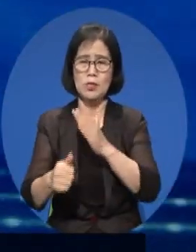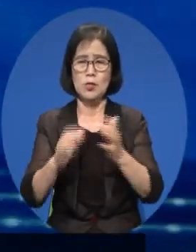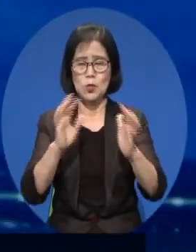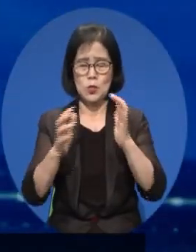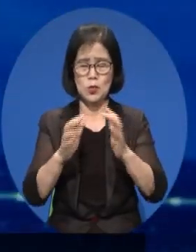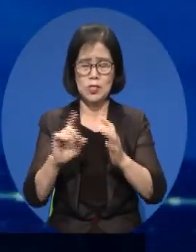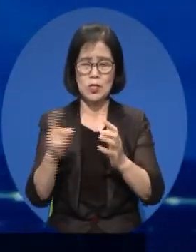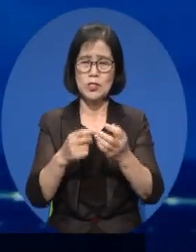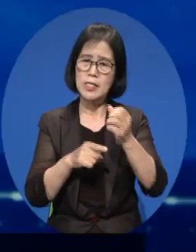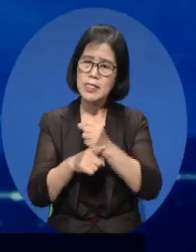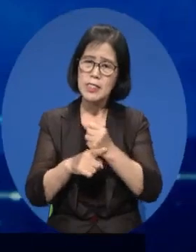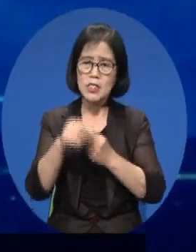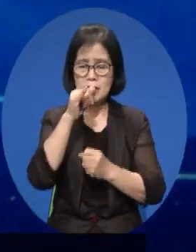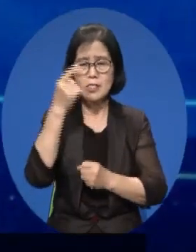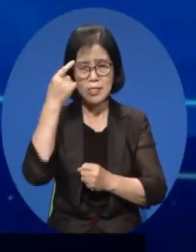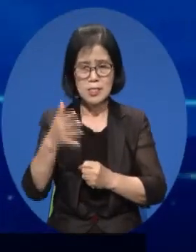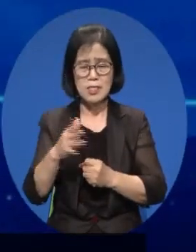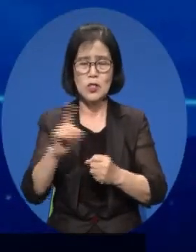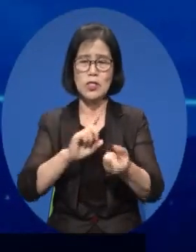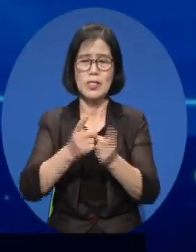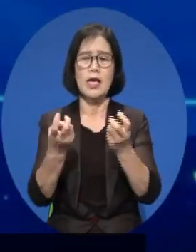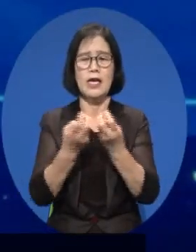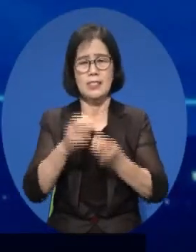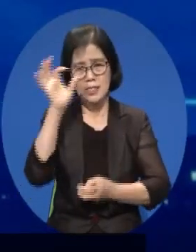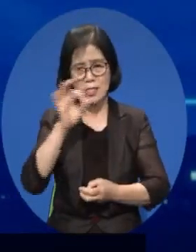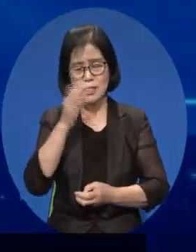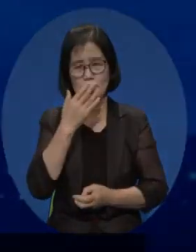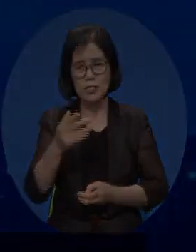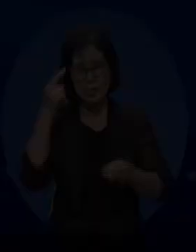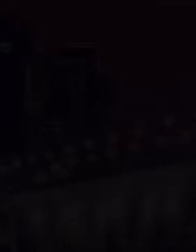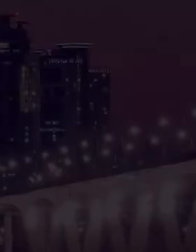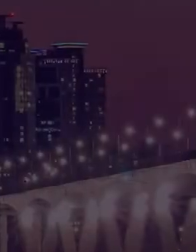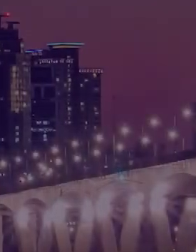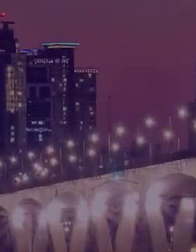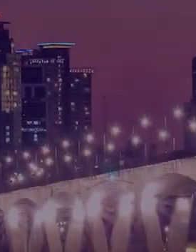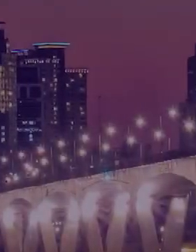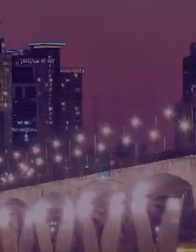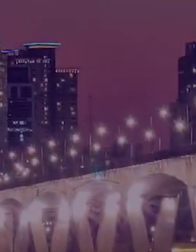토론회에서 어떠한 의견 교환이 이루어지고 또 어떠한 대안을 모색할 수 있을지 저희도 주시하도록 하겠습니다.